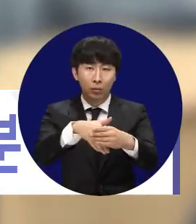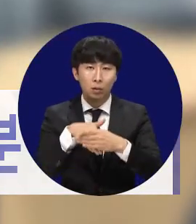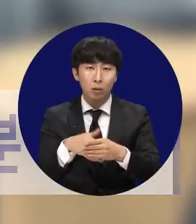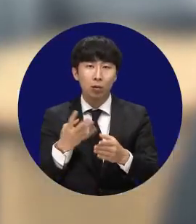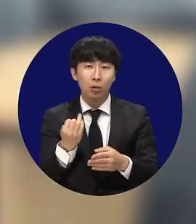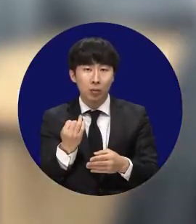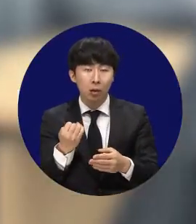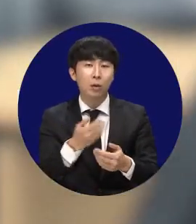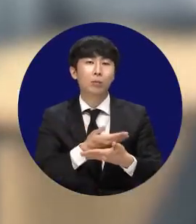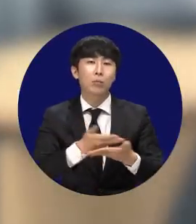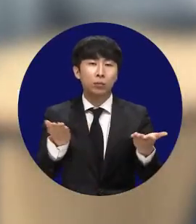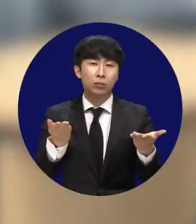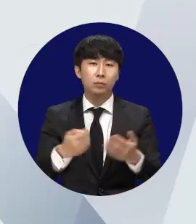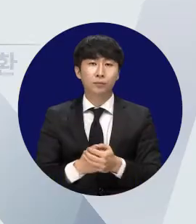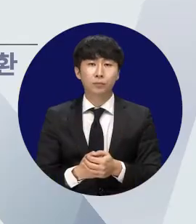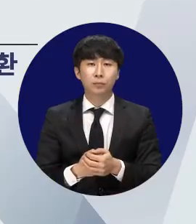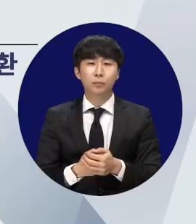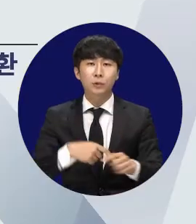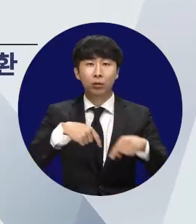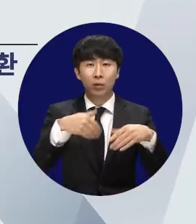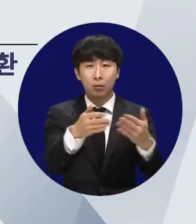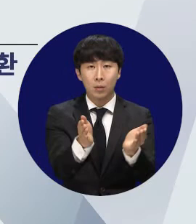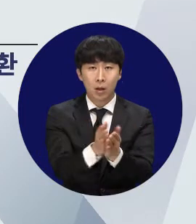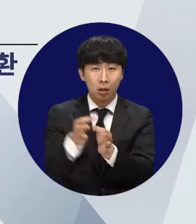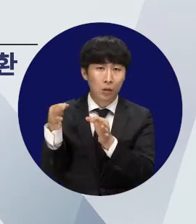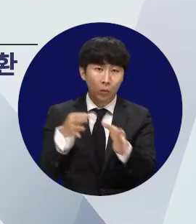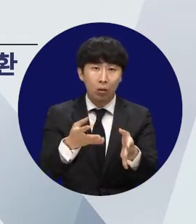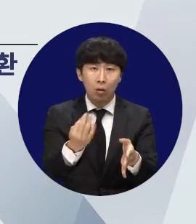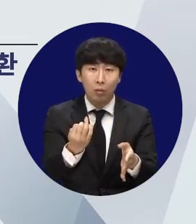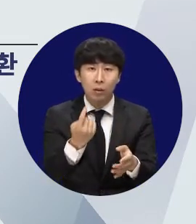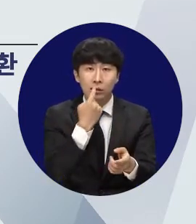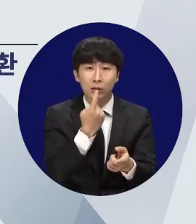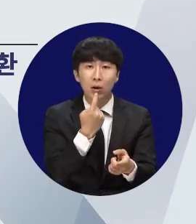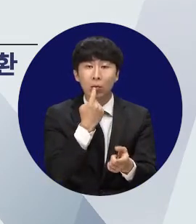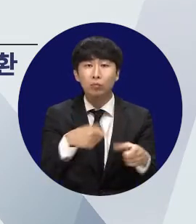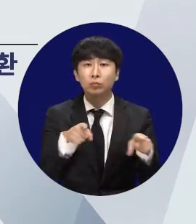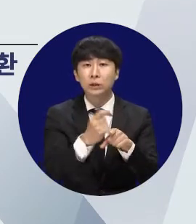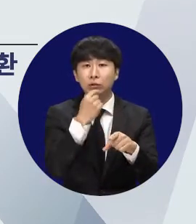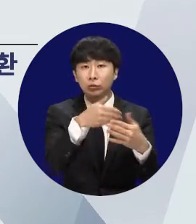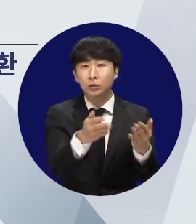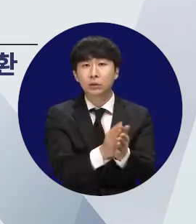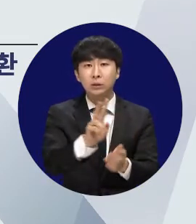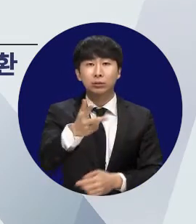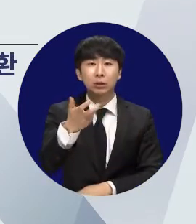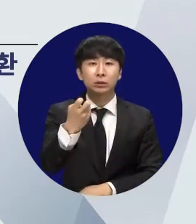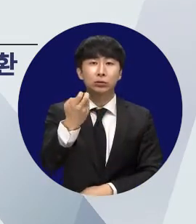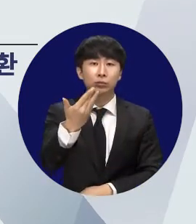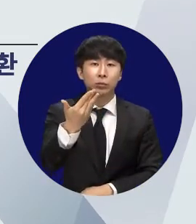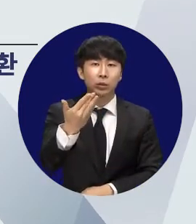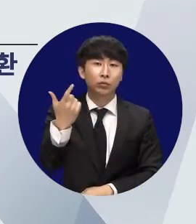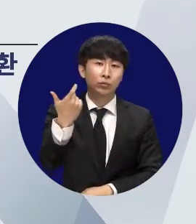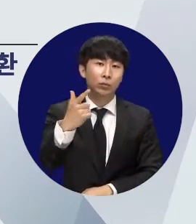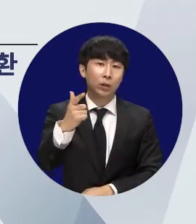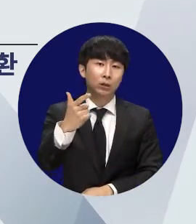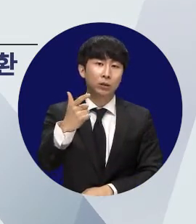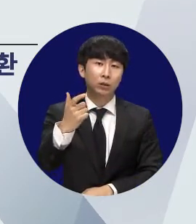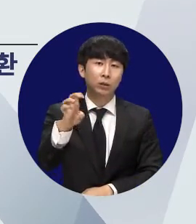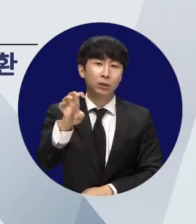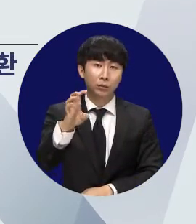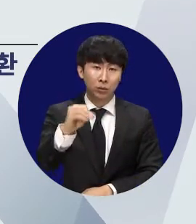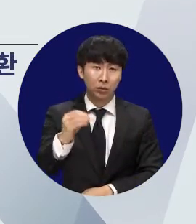지급합니다. 정당별 기탁금 지급액을 살펴보면 더불어민주당 729만 640원,